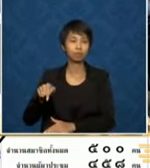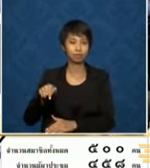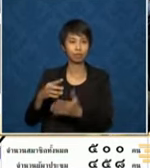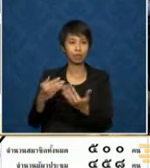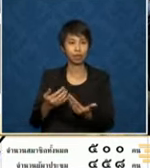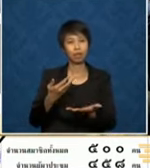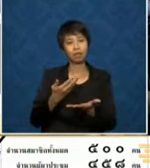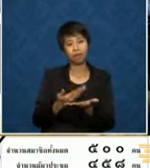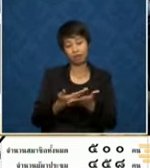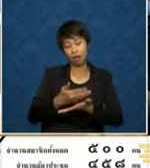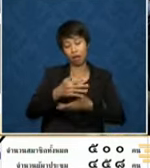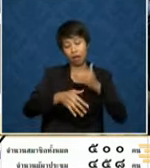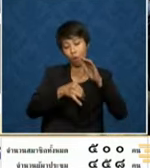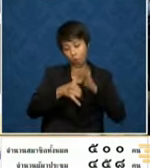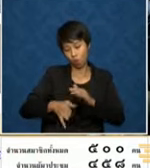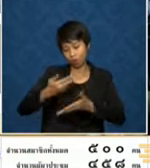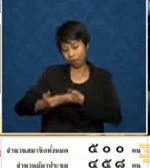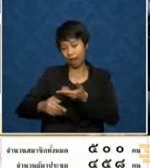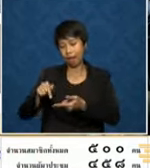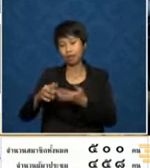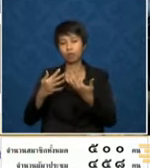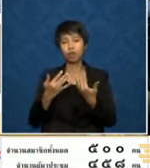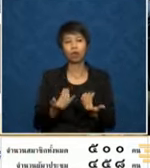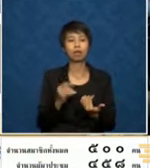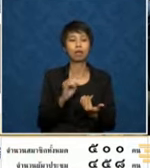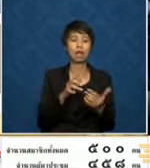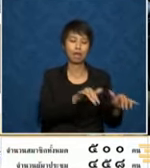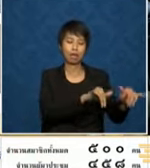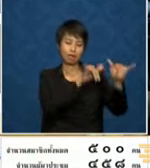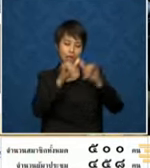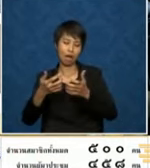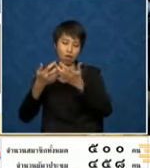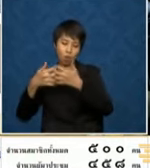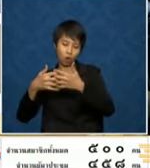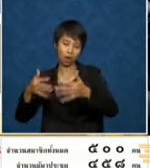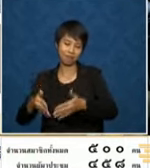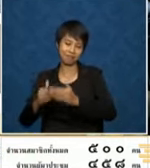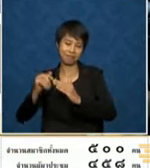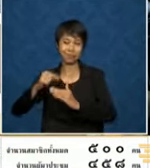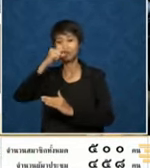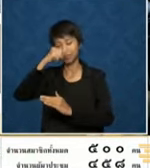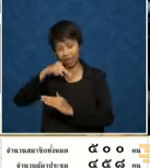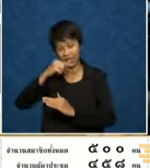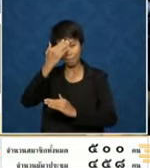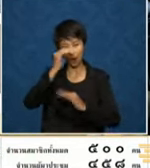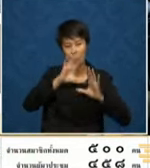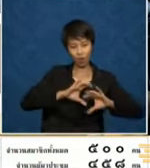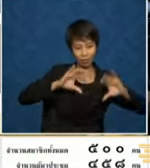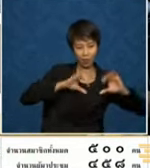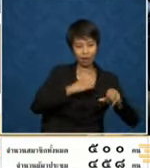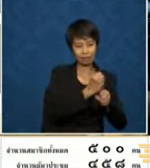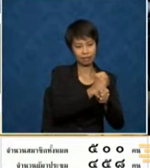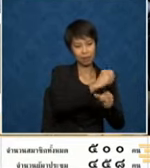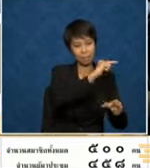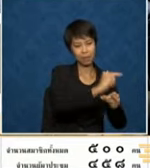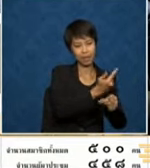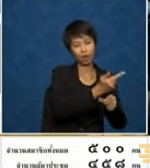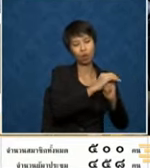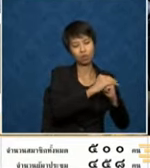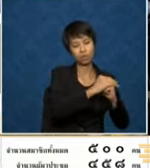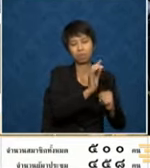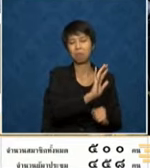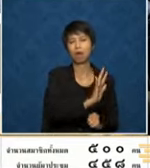ข้ามาขายอย่างเดียวตอนนี้ย้ายโรงงานเข้ามาตั้งในไทยแล้วนะคะเพราะว่ารัฐบาลจีนเนี่ยไม่อนุญาตให้ทำการผลิตเนื่องจากว่าใช้เท